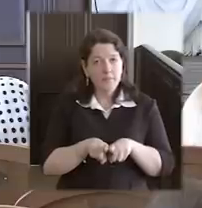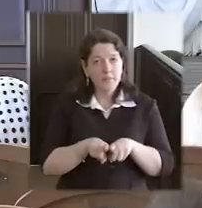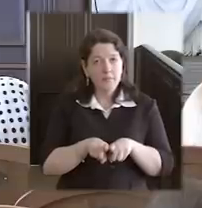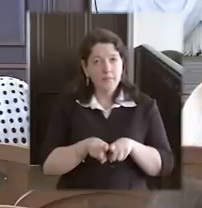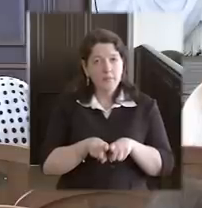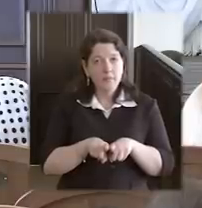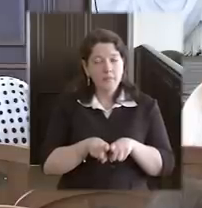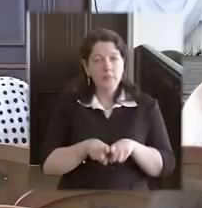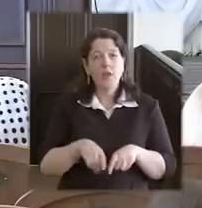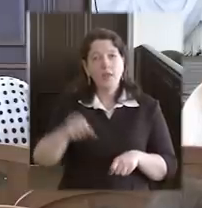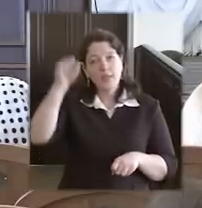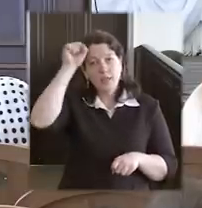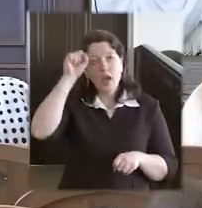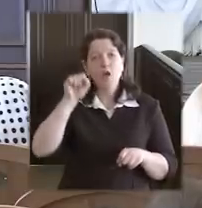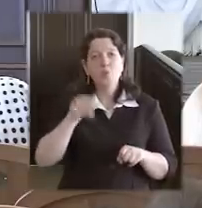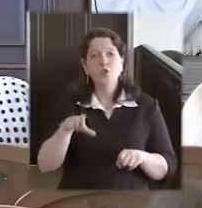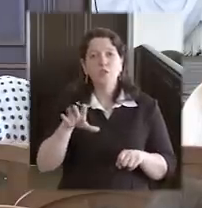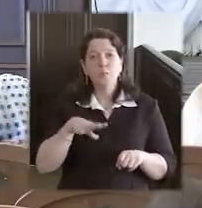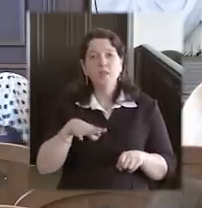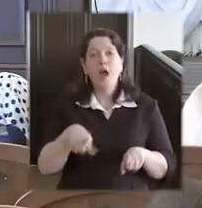может быть тем же,